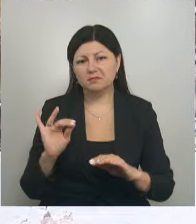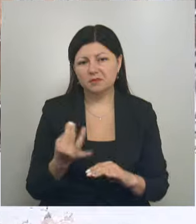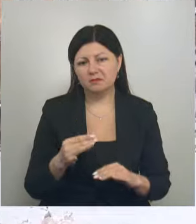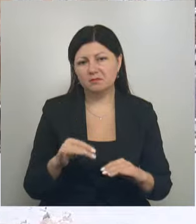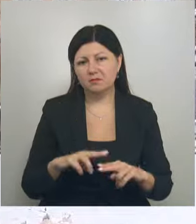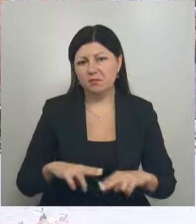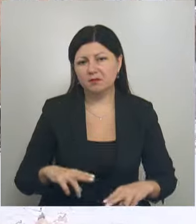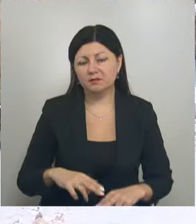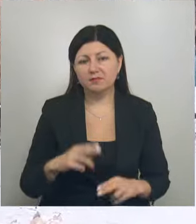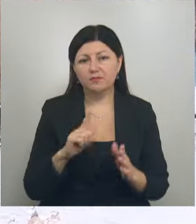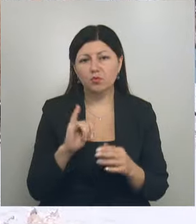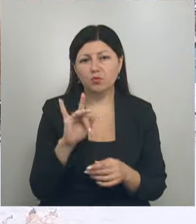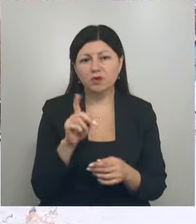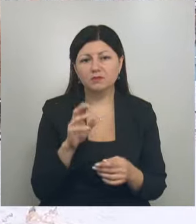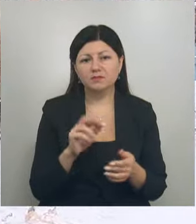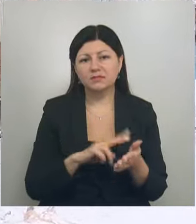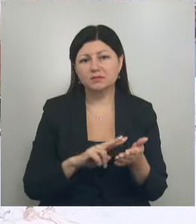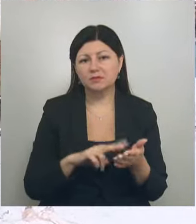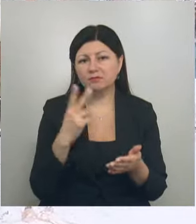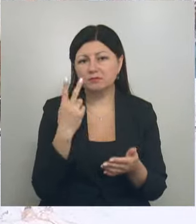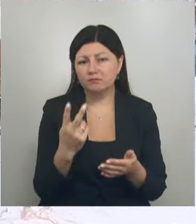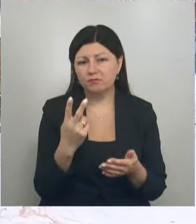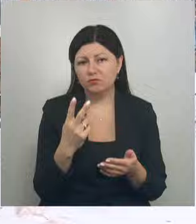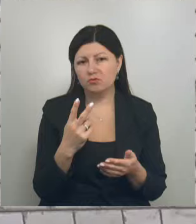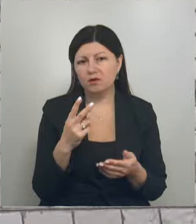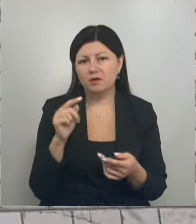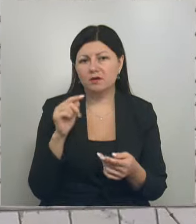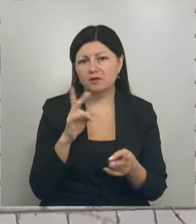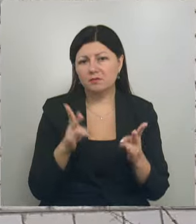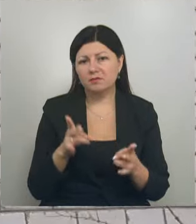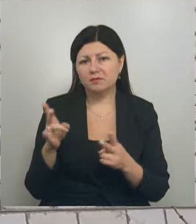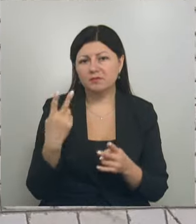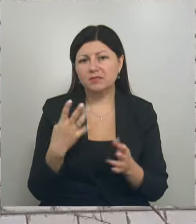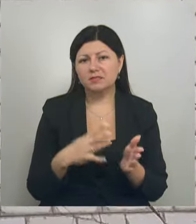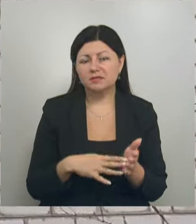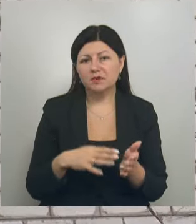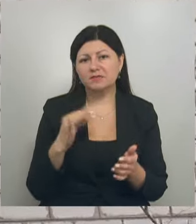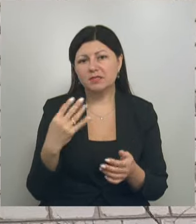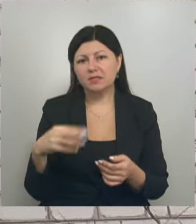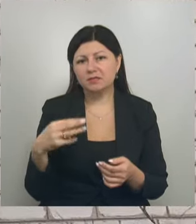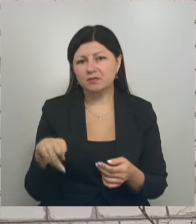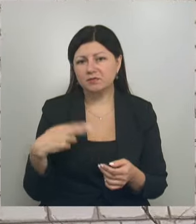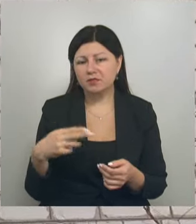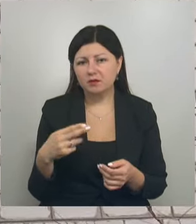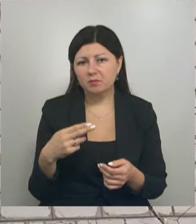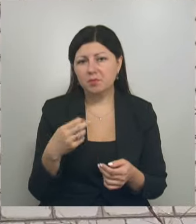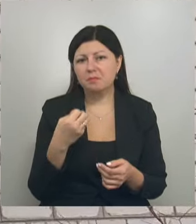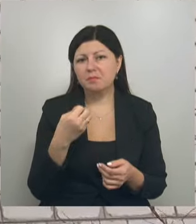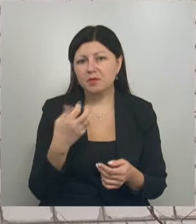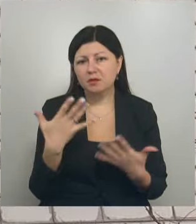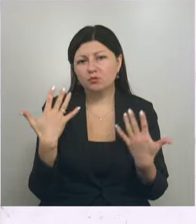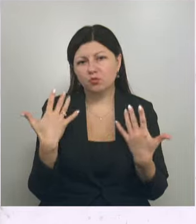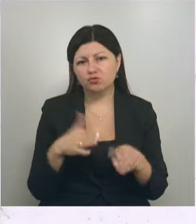Уразово из 72 частных домовладений, попавших под обстрелы со стороны ВСУ 29 и 30 декабря, 15